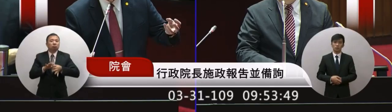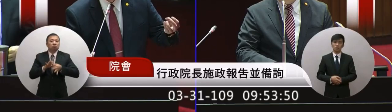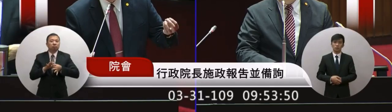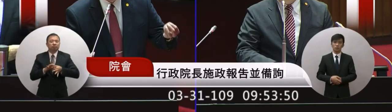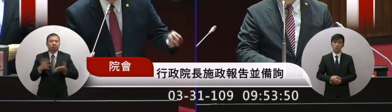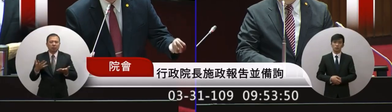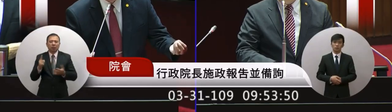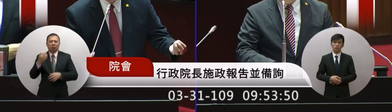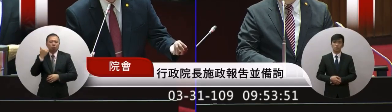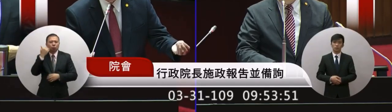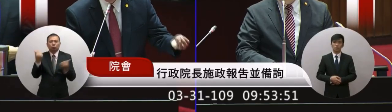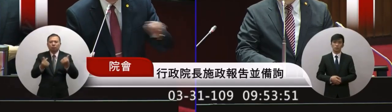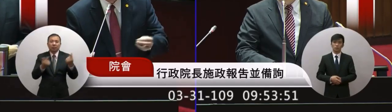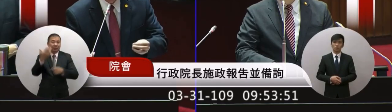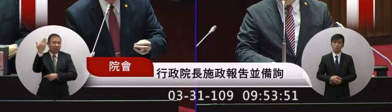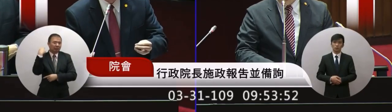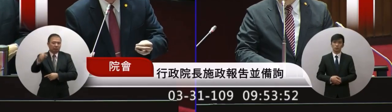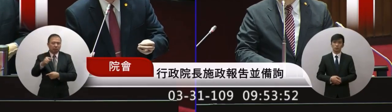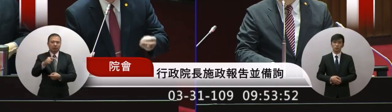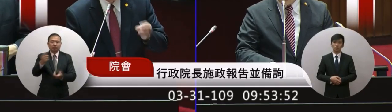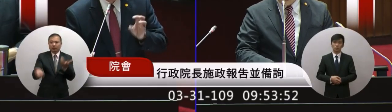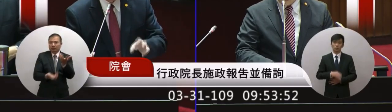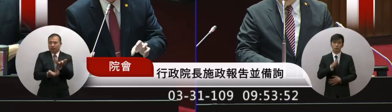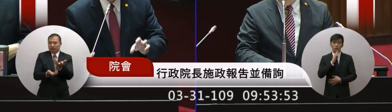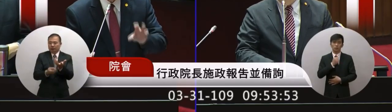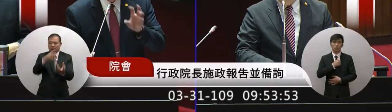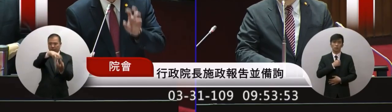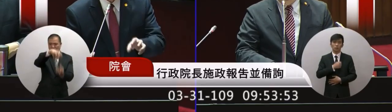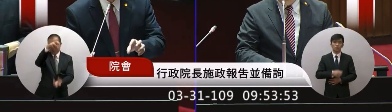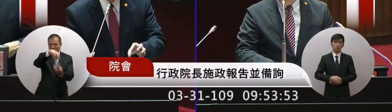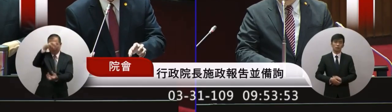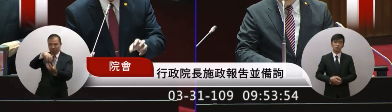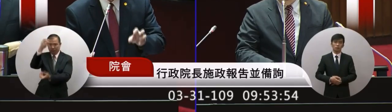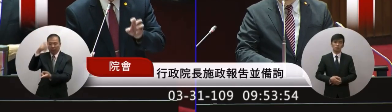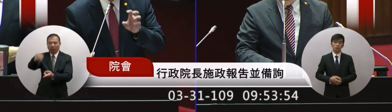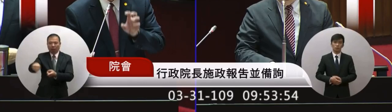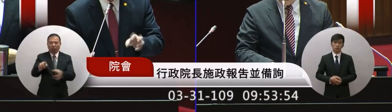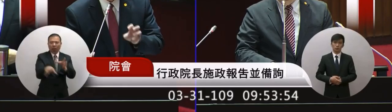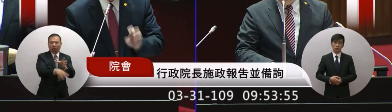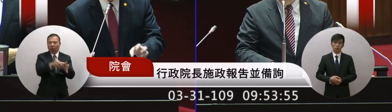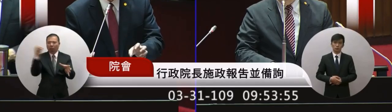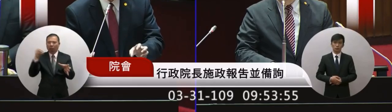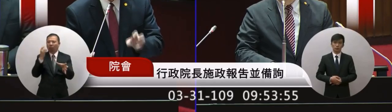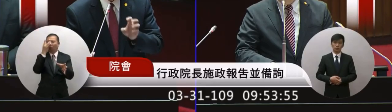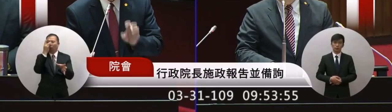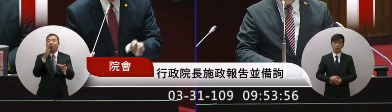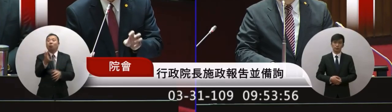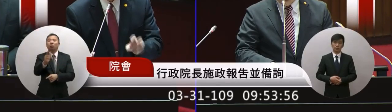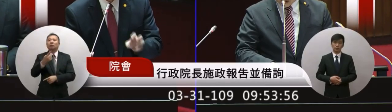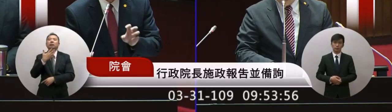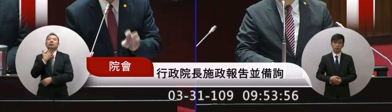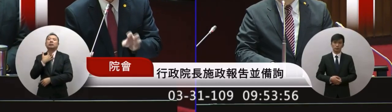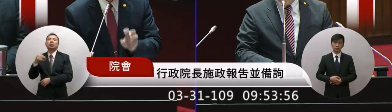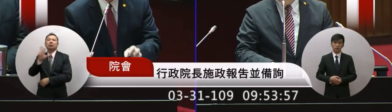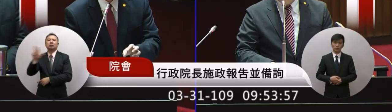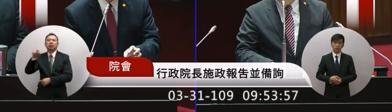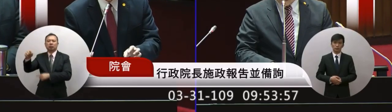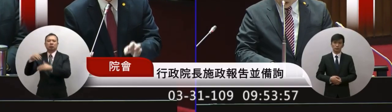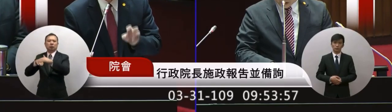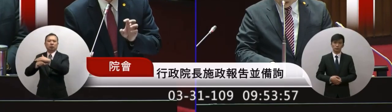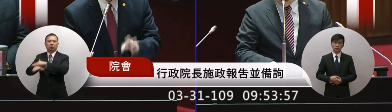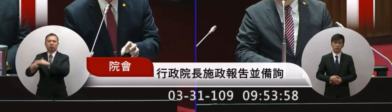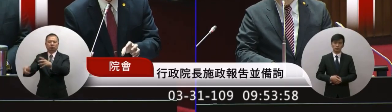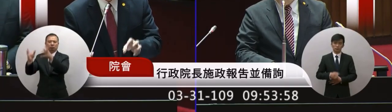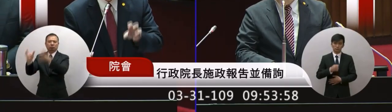经使用过的燃料棒移不出来。那移不出来最重要就是干式储存槽，地方政府不敢同